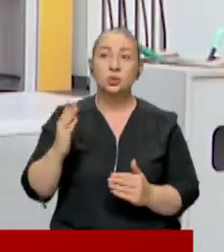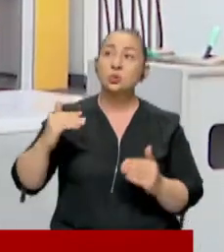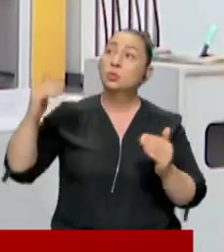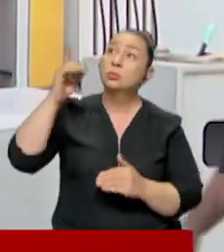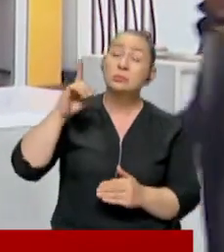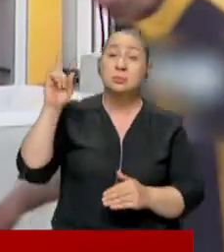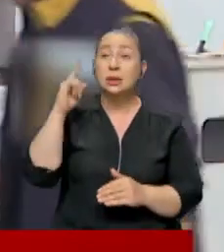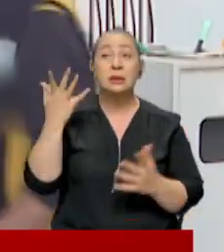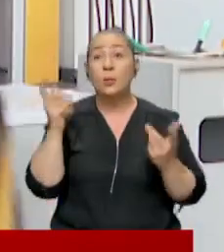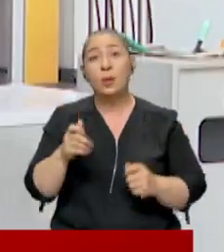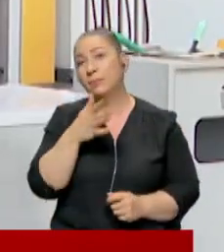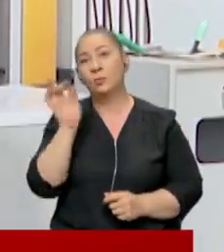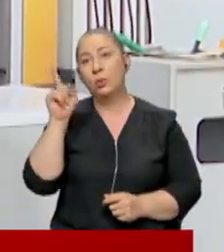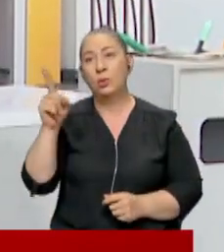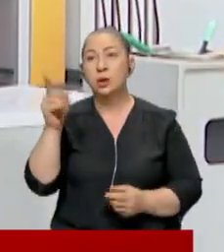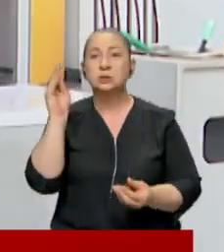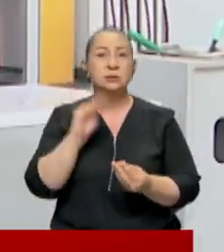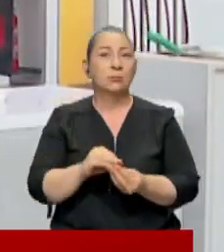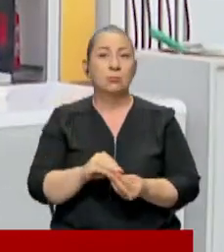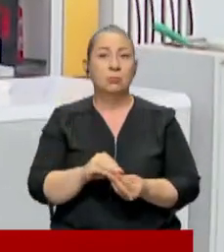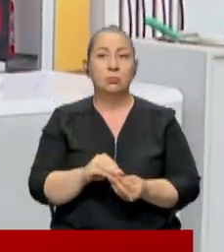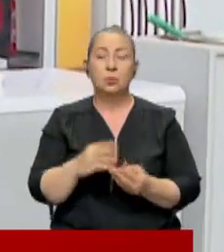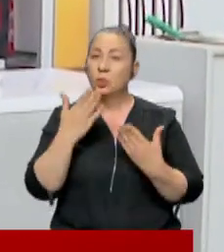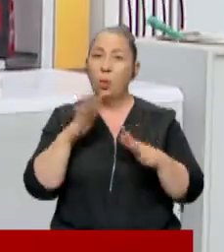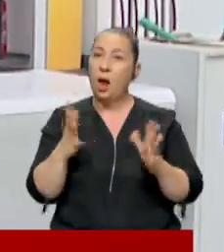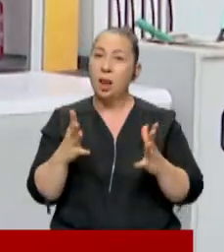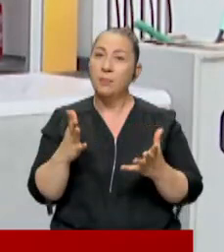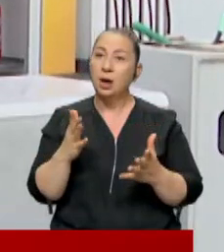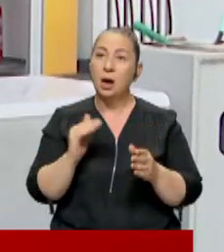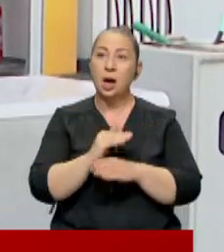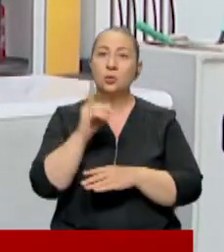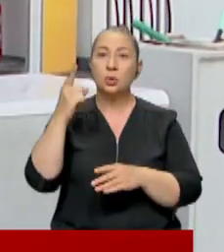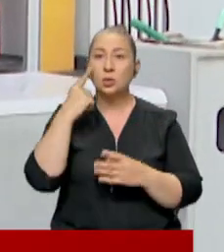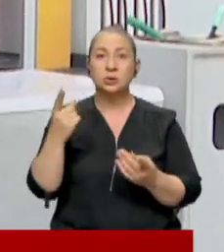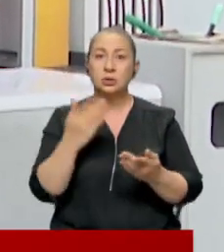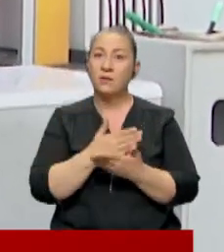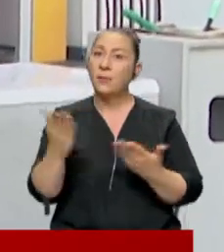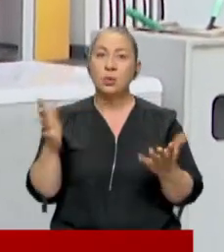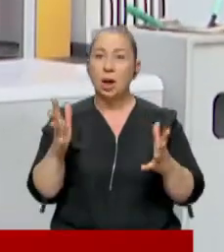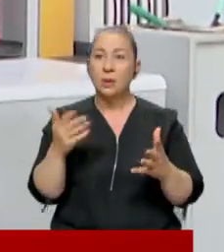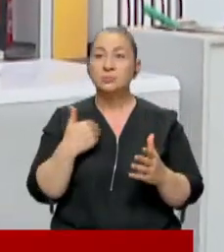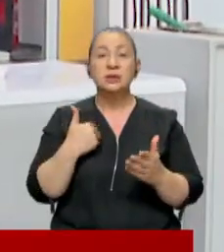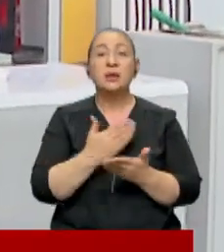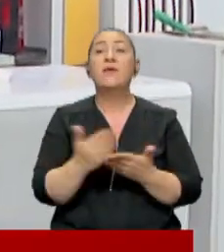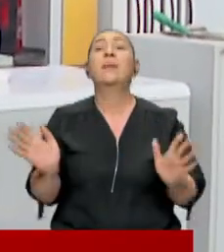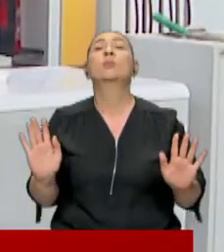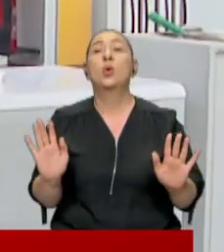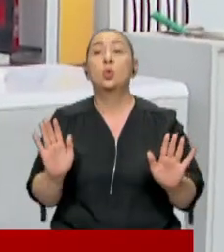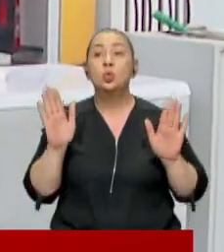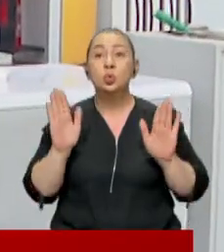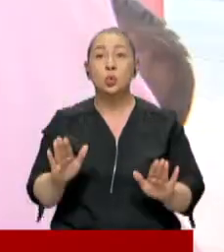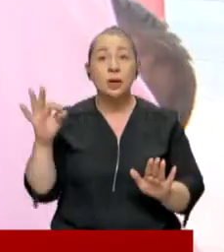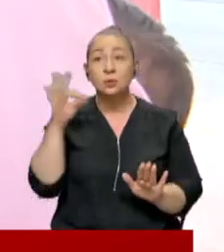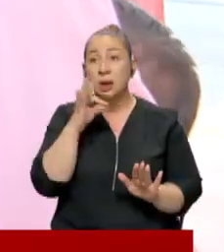Yukarıdaki de ne yapar ne yapıyorlar bilmiyorum yani onlara göre zam hani yok herhalde yani ya hayat Onlara göre Hayat devam ediyor Yani bize göre Devam etmiyorum